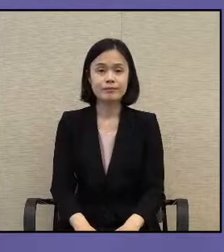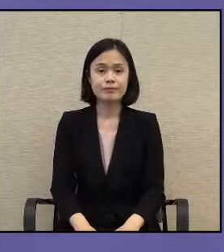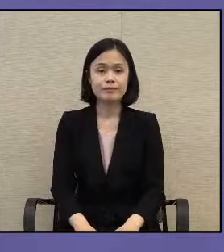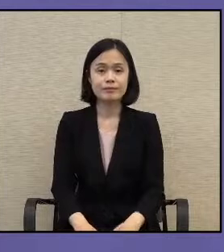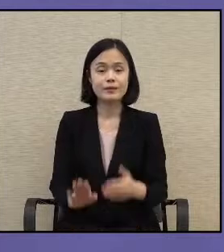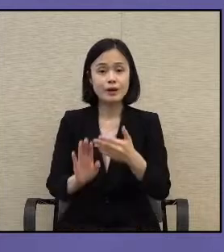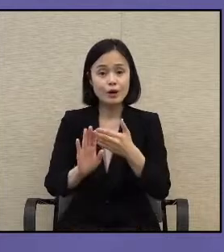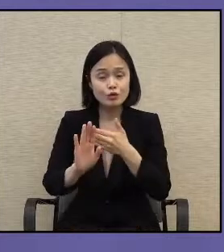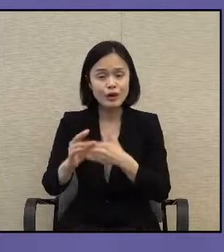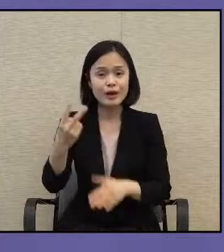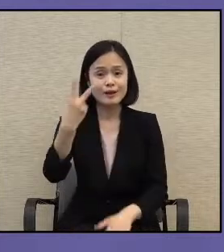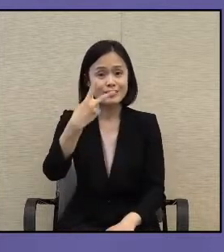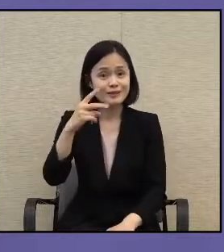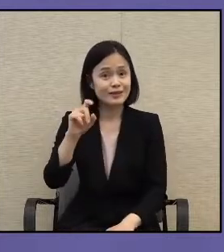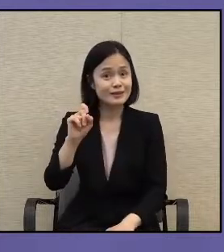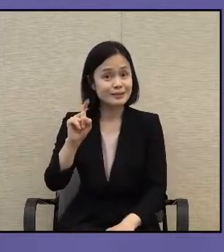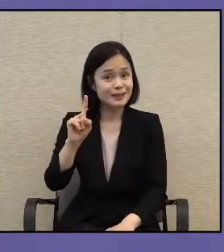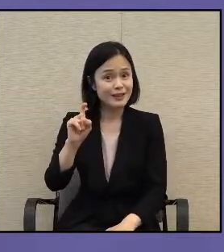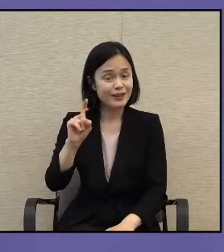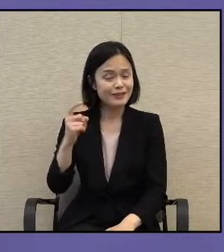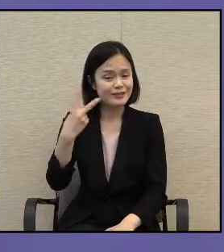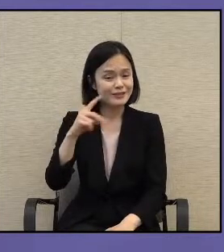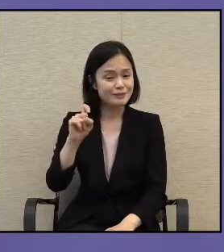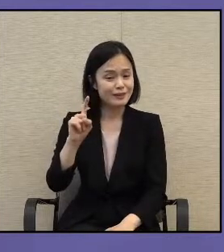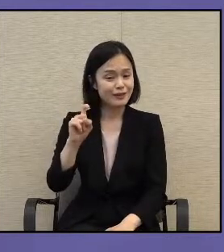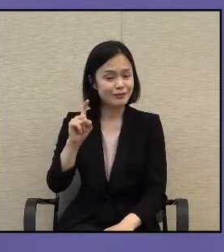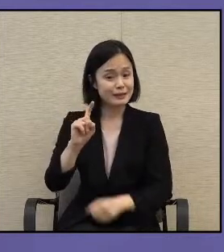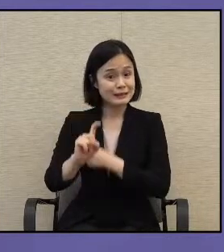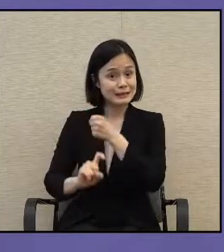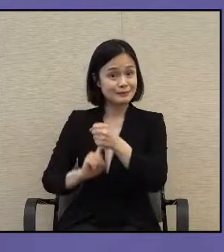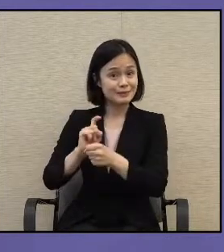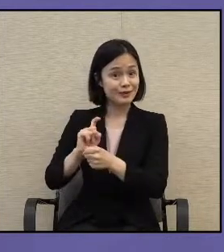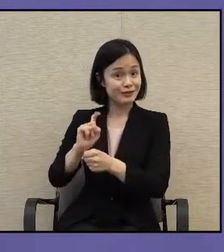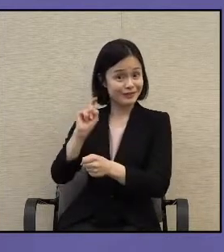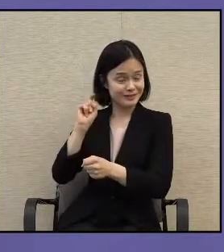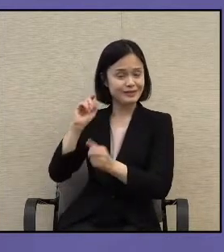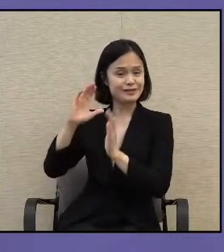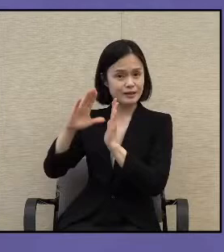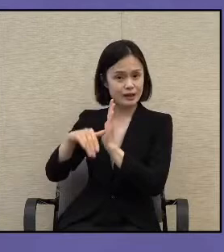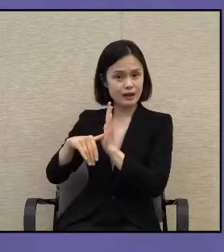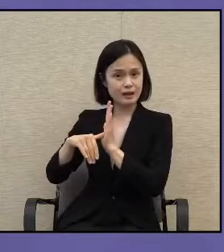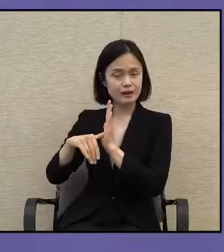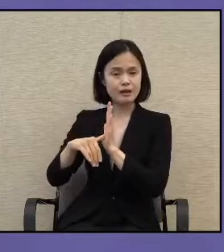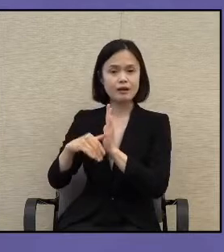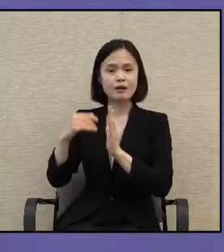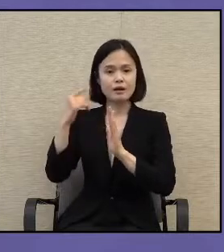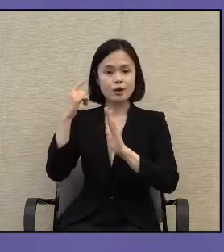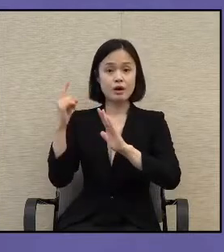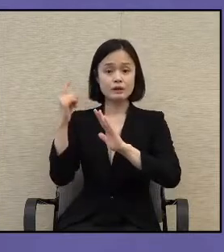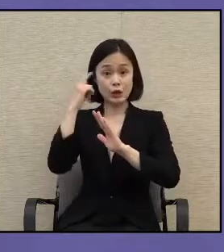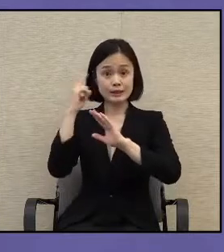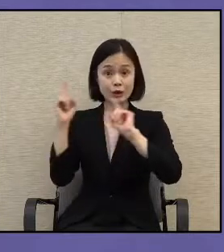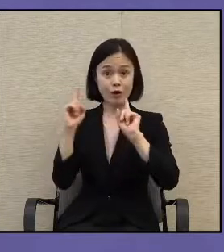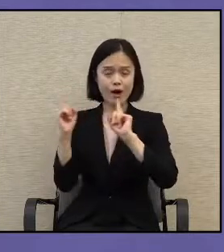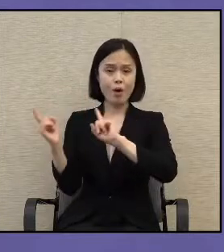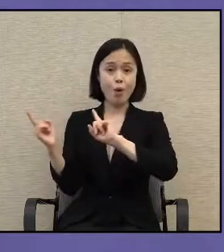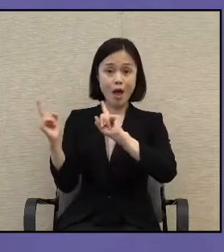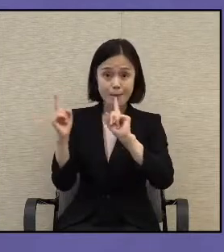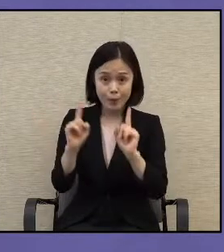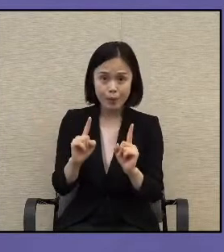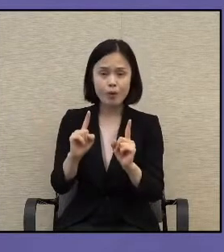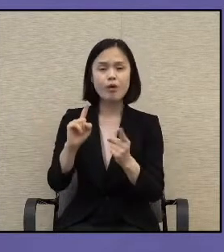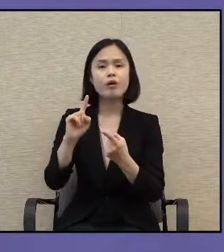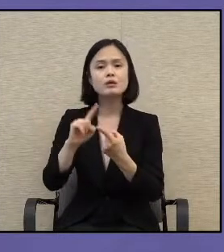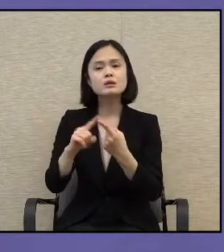이제는 11년 정도니까 아주 오래된 건 아닙니다. 그래서 이 리커버리에 대해서 과연 이제 정신질환자들은 어떻게 이제 좀